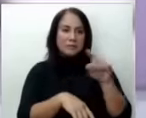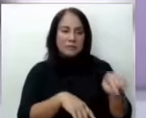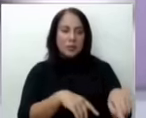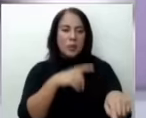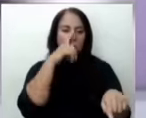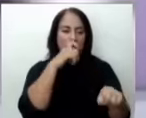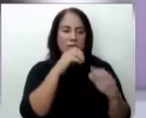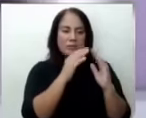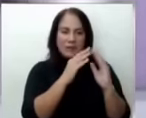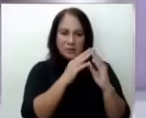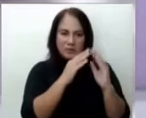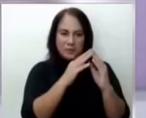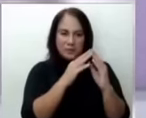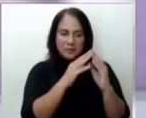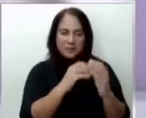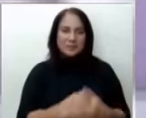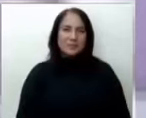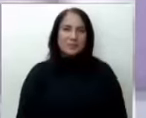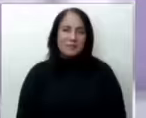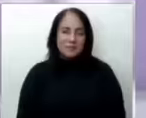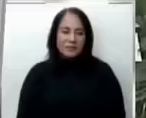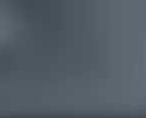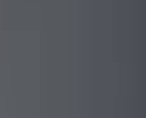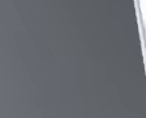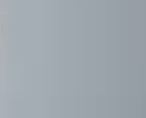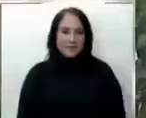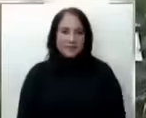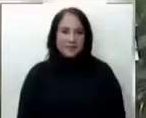tahanan. Nakatutok si Marisol Abdraman.